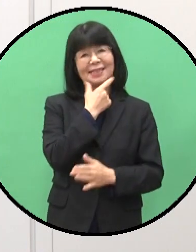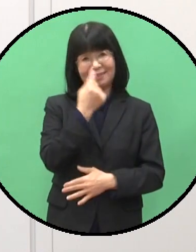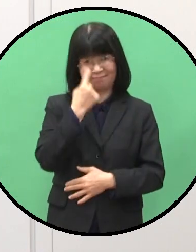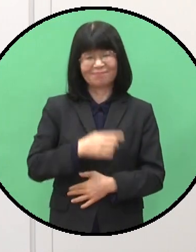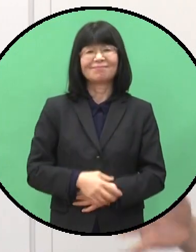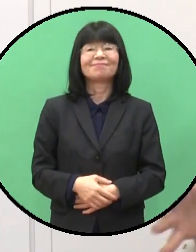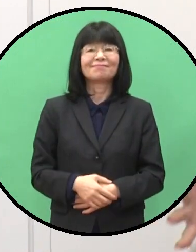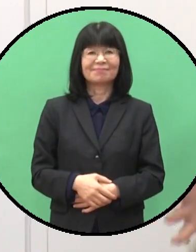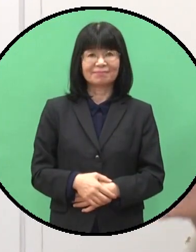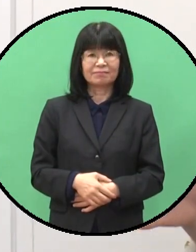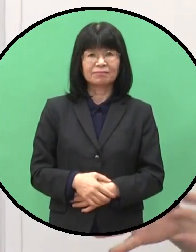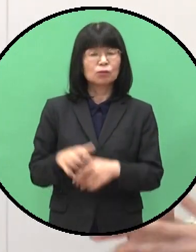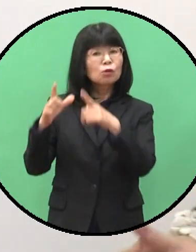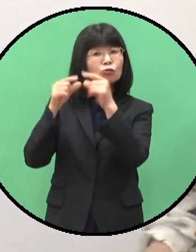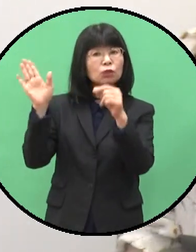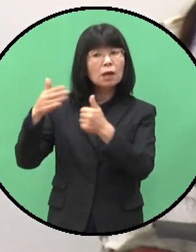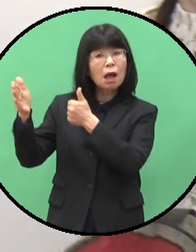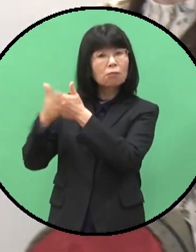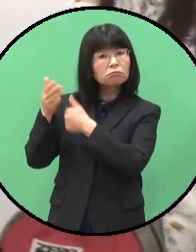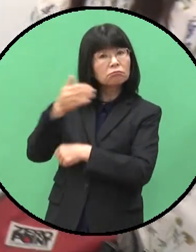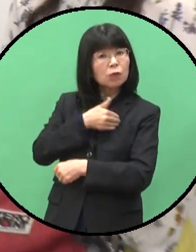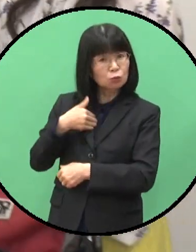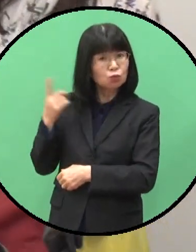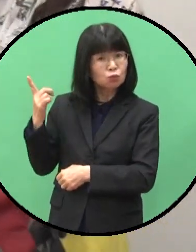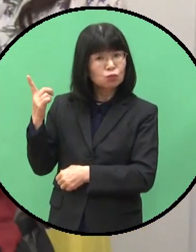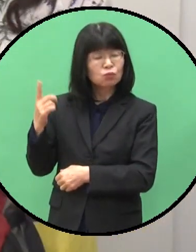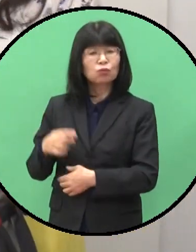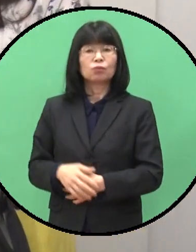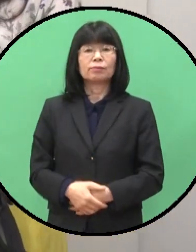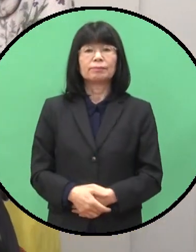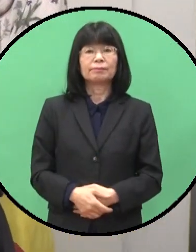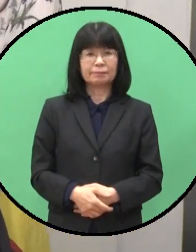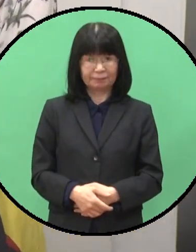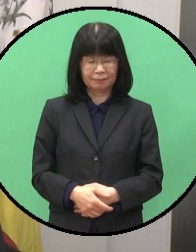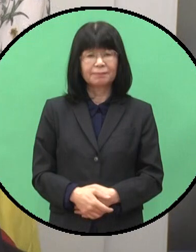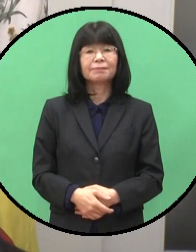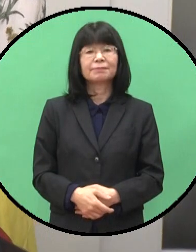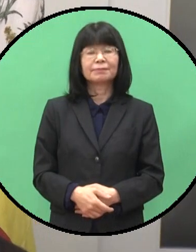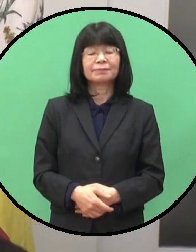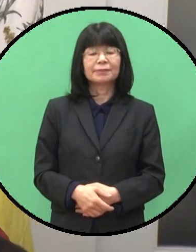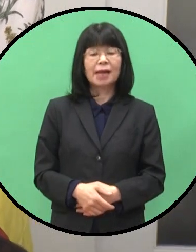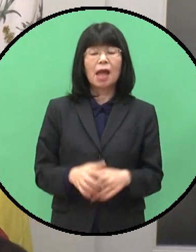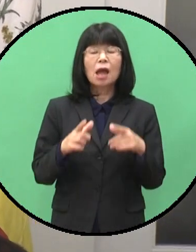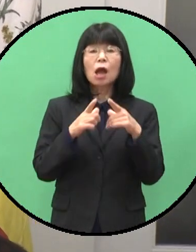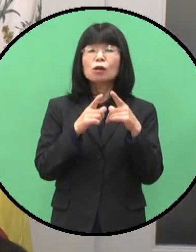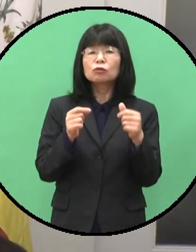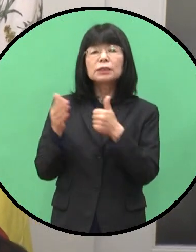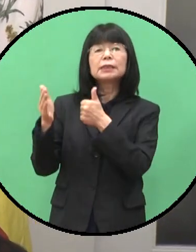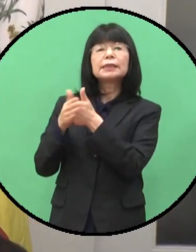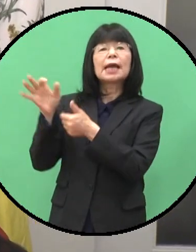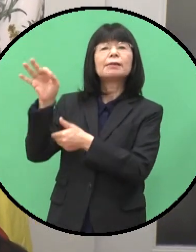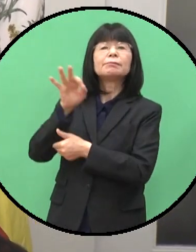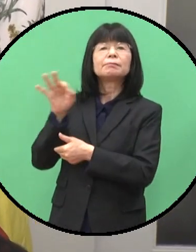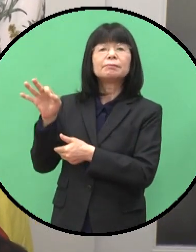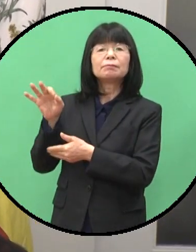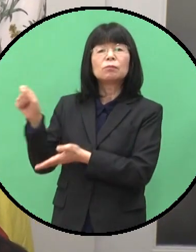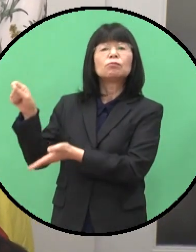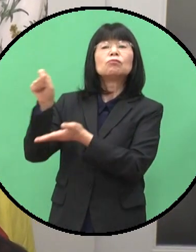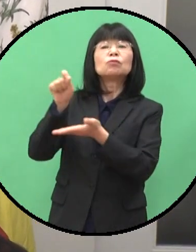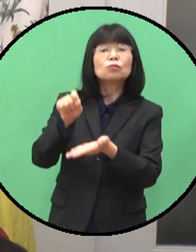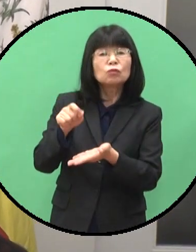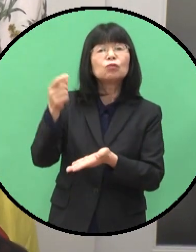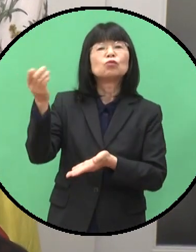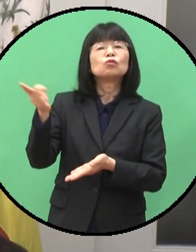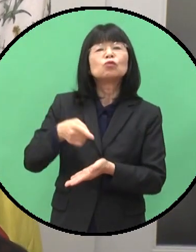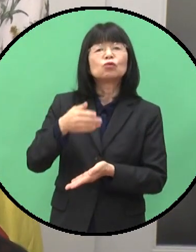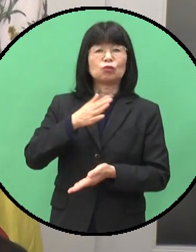です。 国からの支援っていうのは期待できないんでしょうか？ 国からの支援物資も届く想